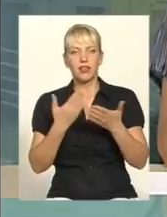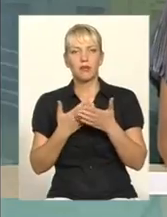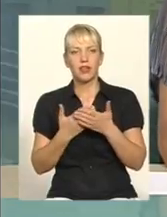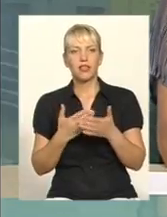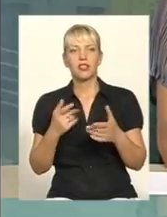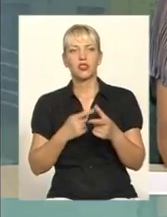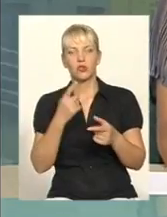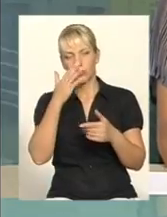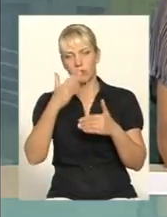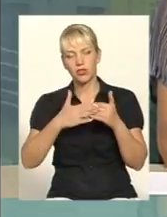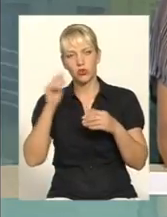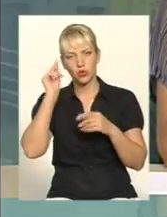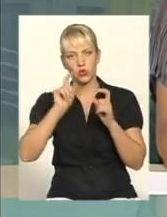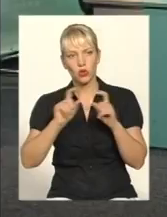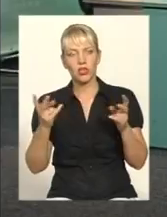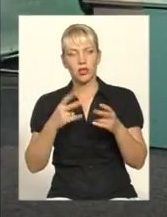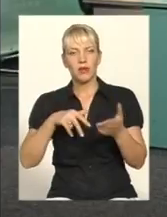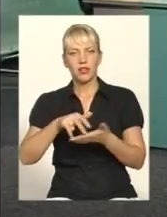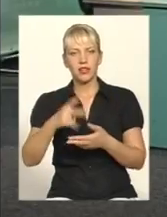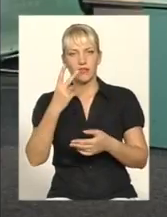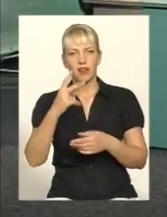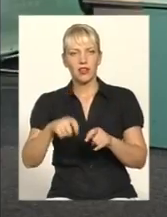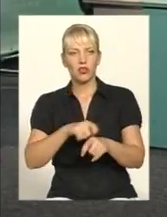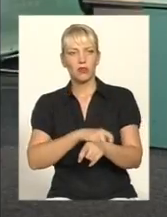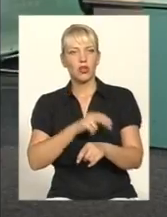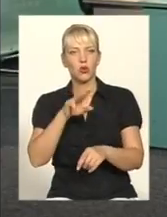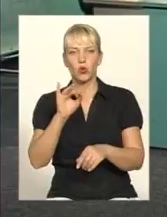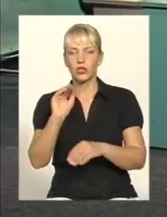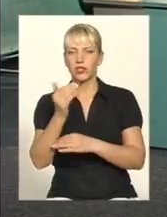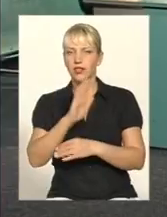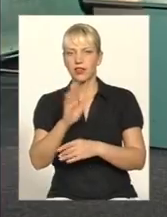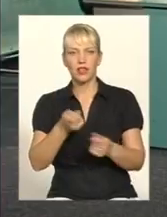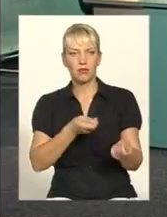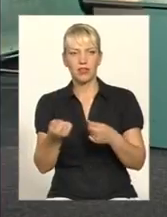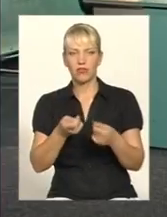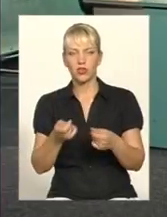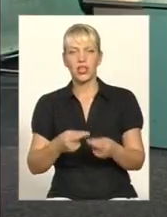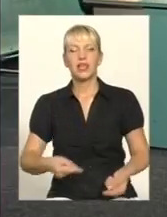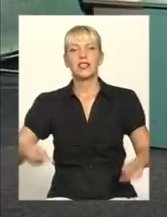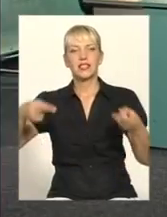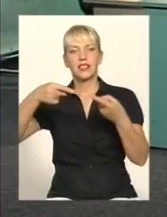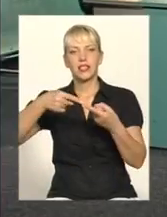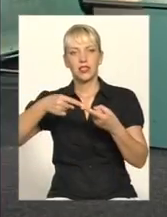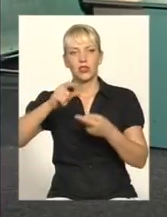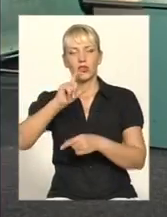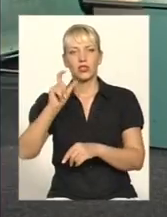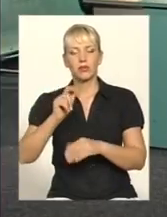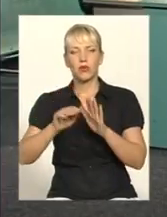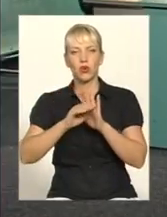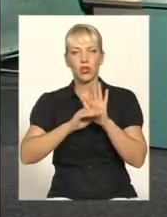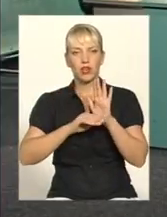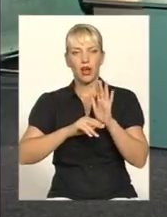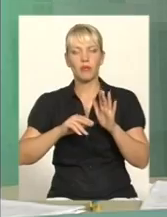до найближчої школи треба йти 2 кілометри, то дитина не підвозиться? Чи всі підвозять? Ну, згідно програми